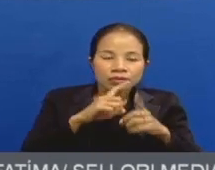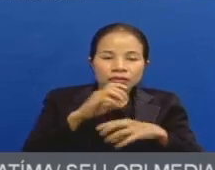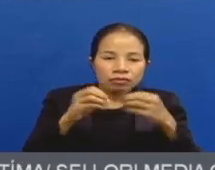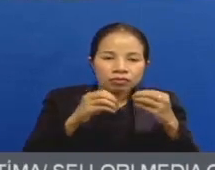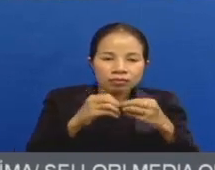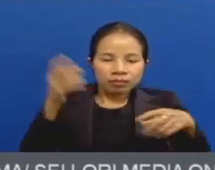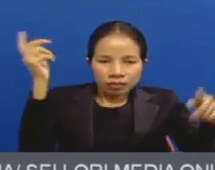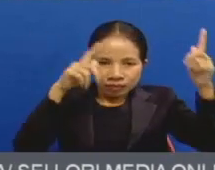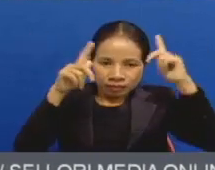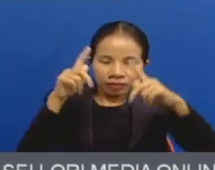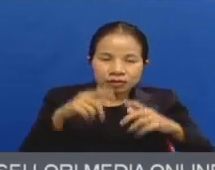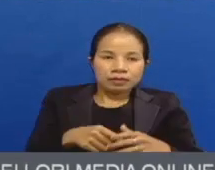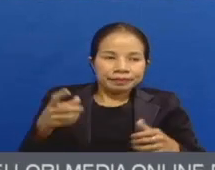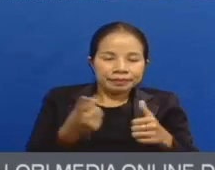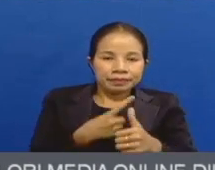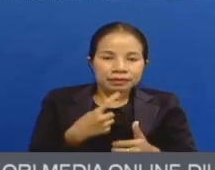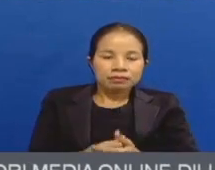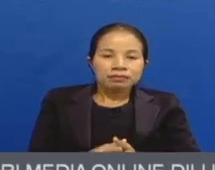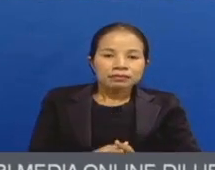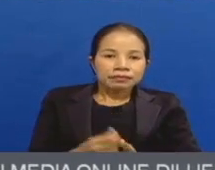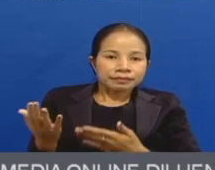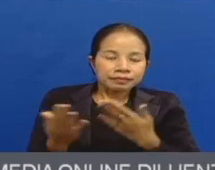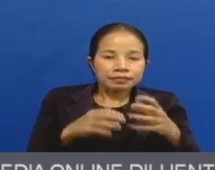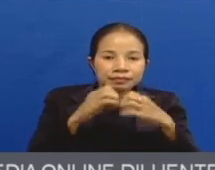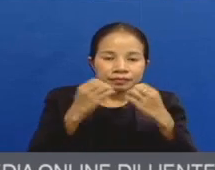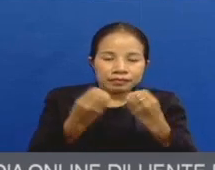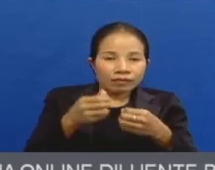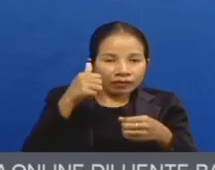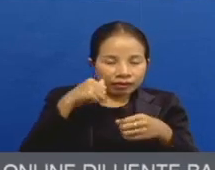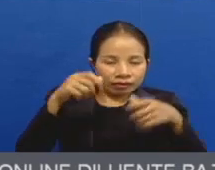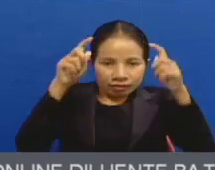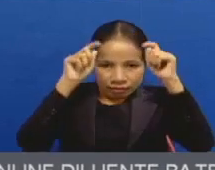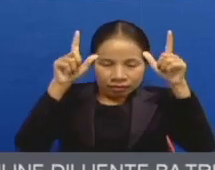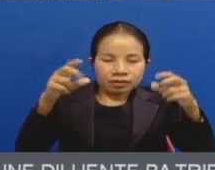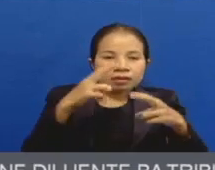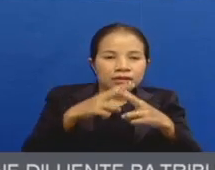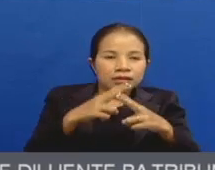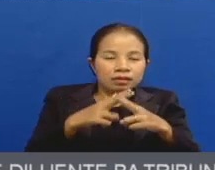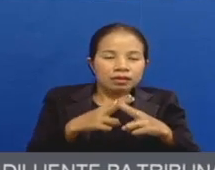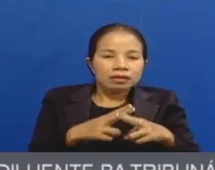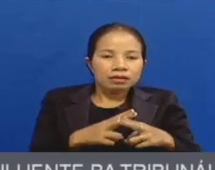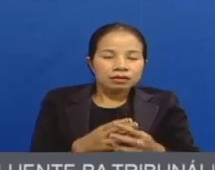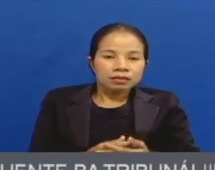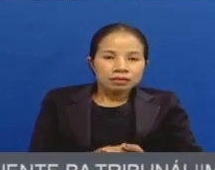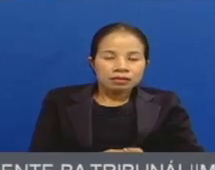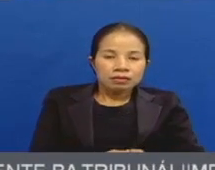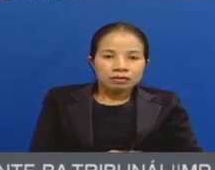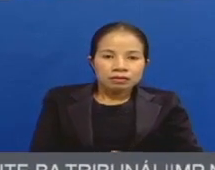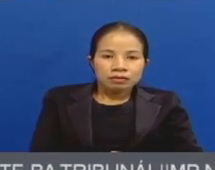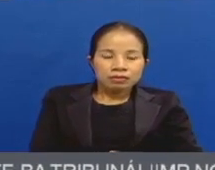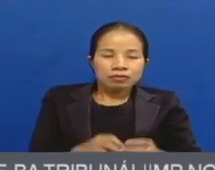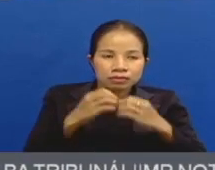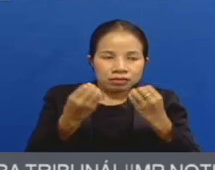asunto. Uluk nanain lori ready veto Timor Leste ni anarang nebe ready veto